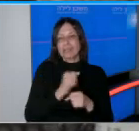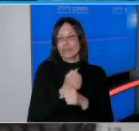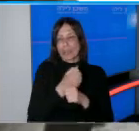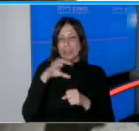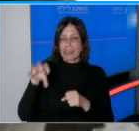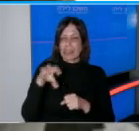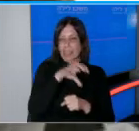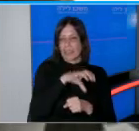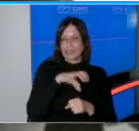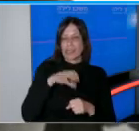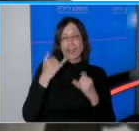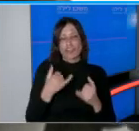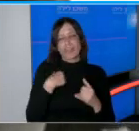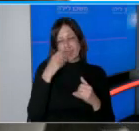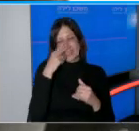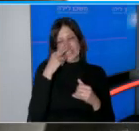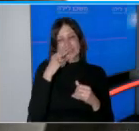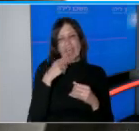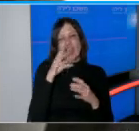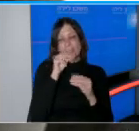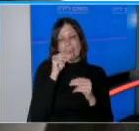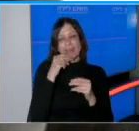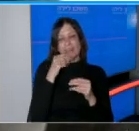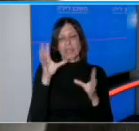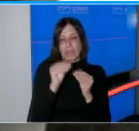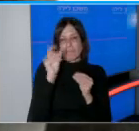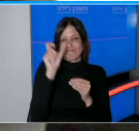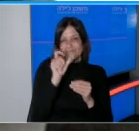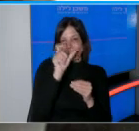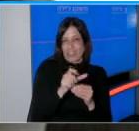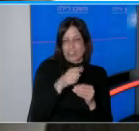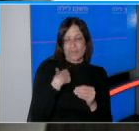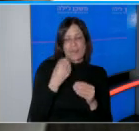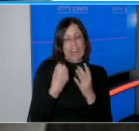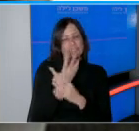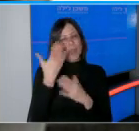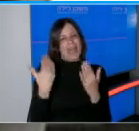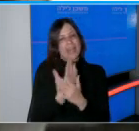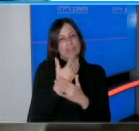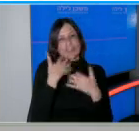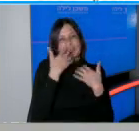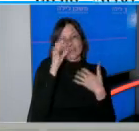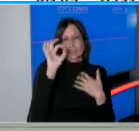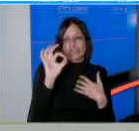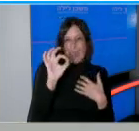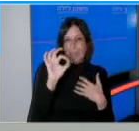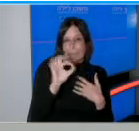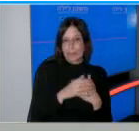אותם דמויות עבר וליצור מהם מחדש את הסיפור שלהם, אותו סיפור